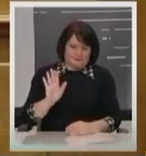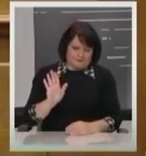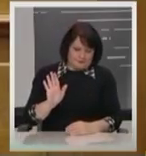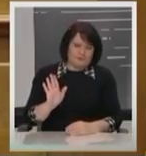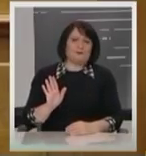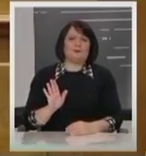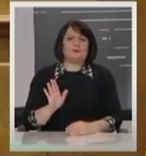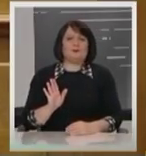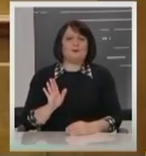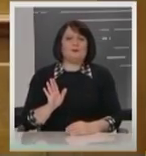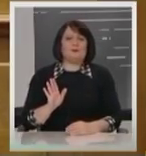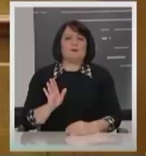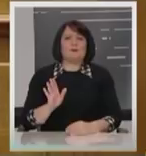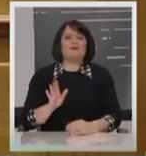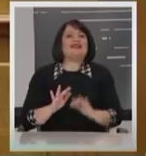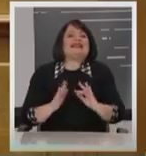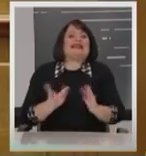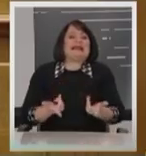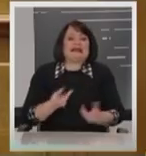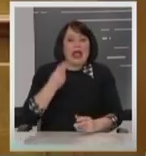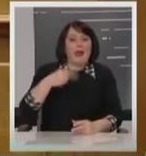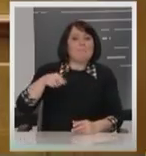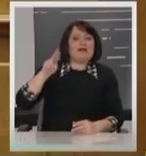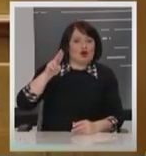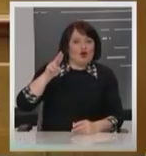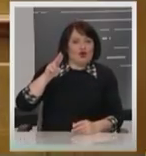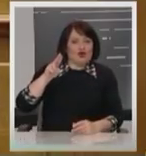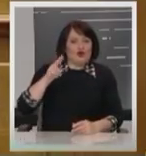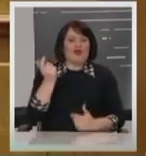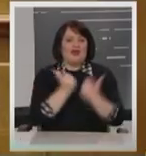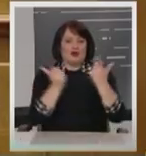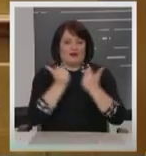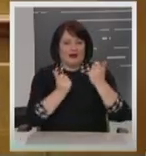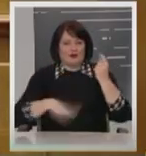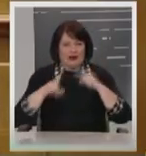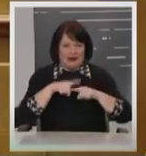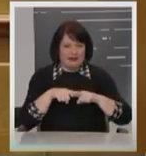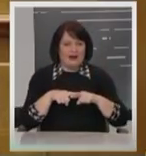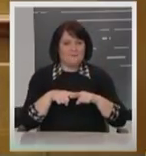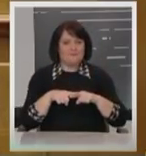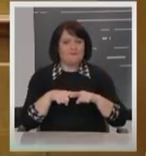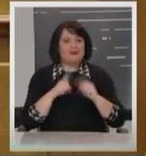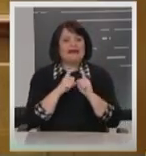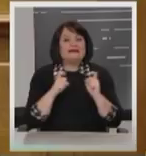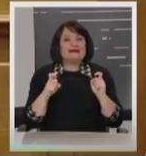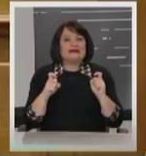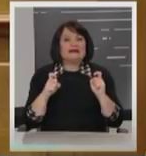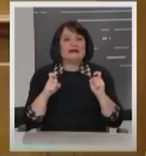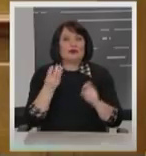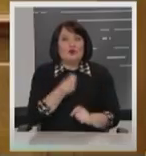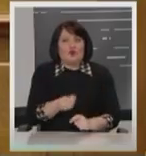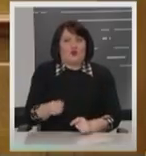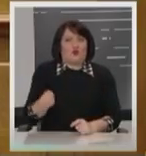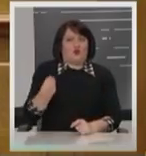αυτό το οποίο δεν μας λέτε, είναι ότι τα επιτόκια δανεισμού της χώρας είναι υπερβολικά